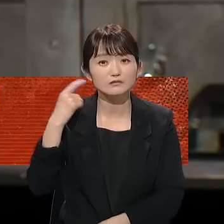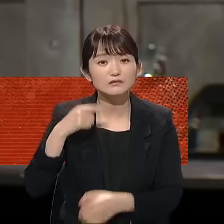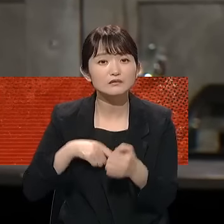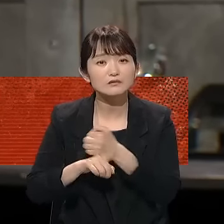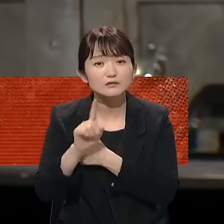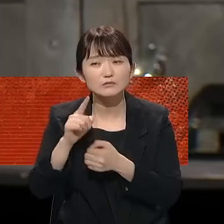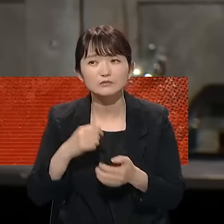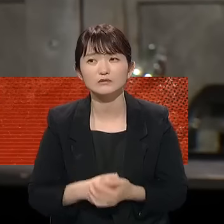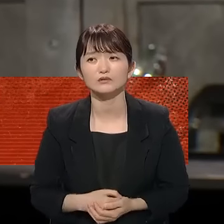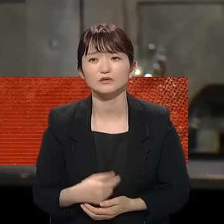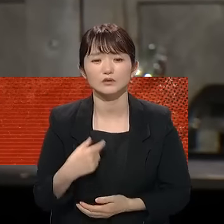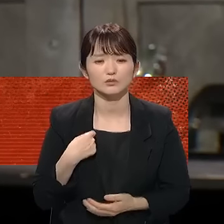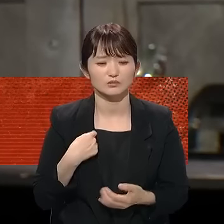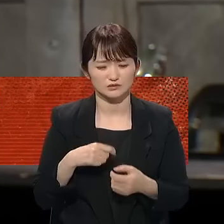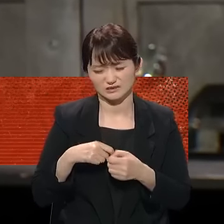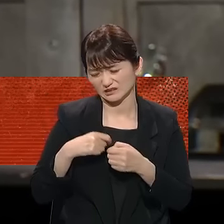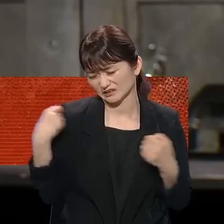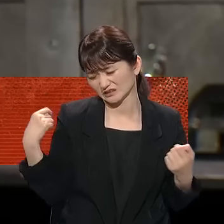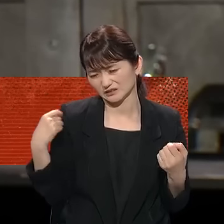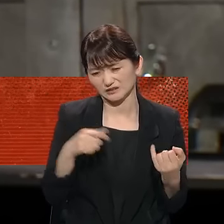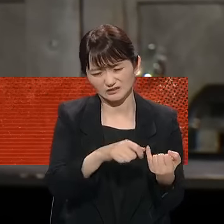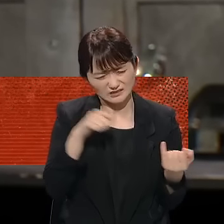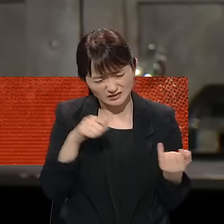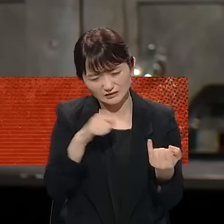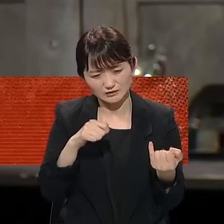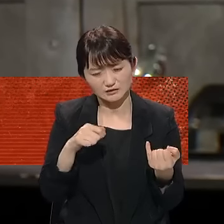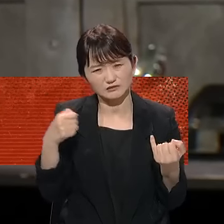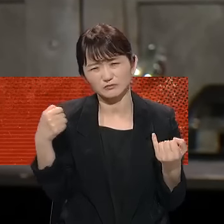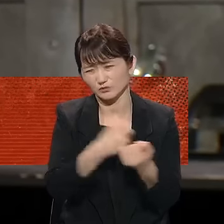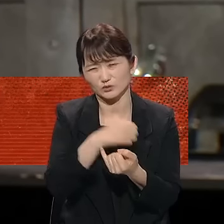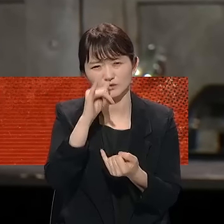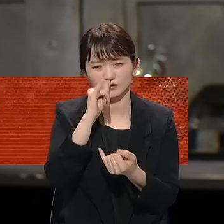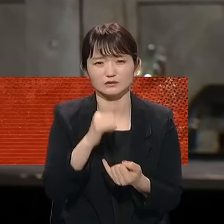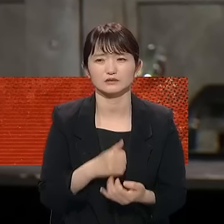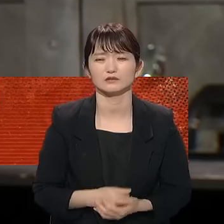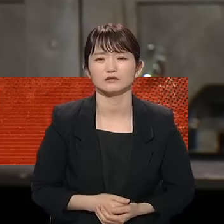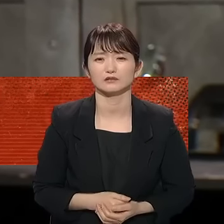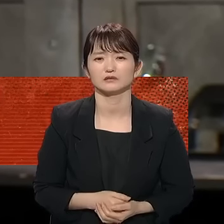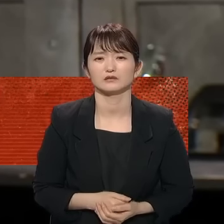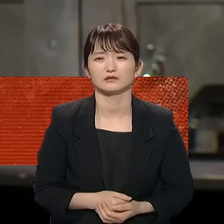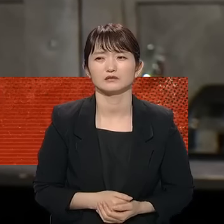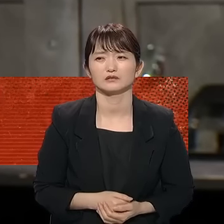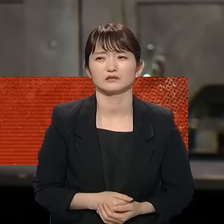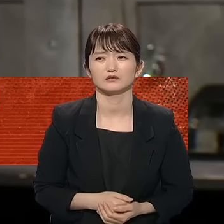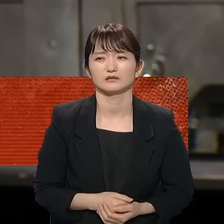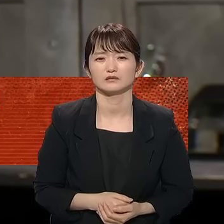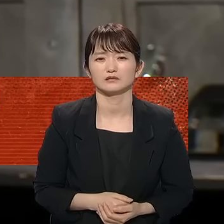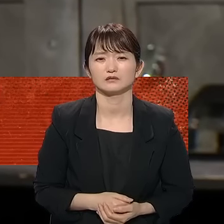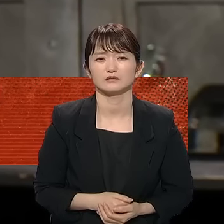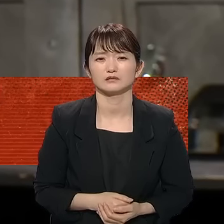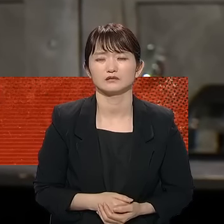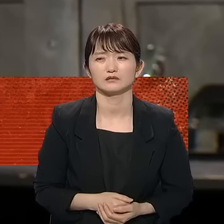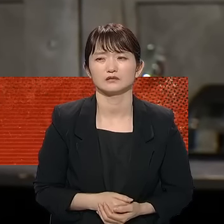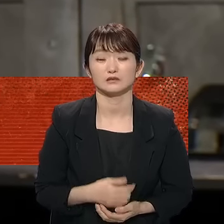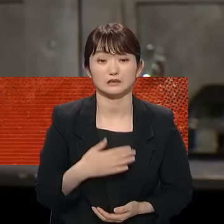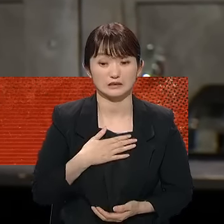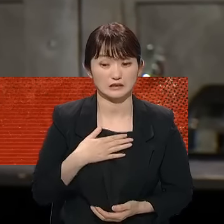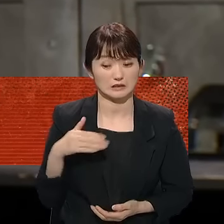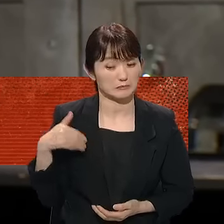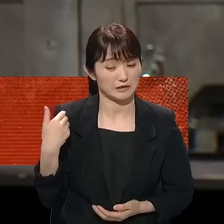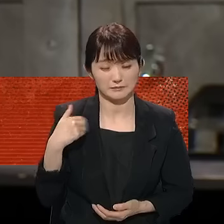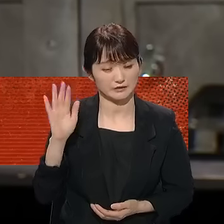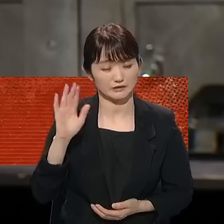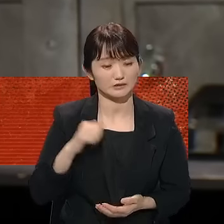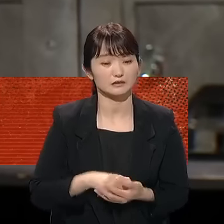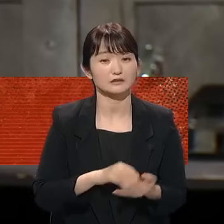옷이 찢어질 정도로 또 폭행이 있었던 겁니다. 잡아당기고. 하지만 그러고 나서 다시 또 아, 나 이제 더 이상 뭐 그런 짓 하지 않을 테니까 어차피